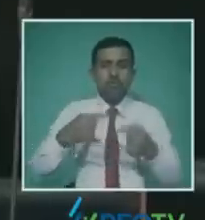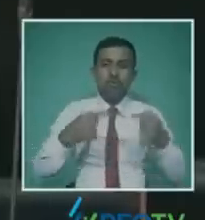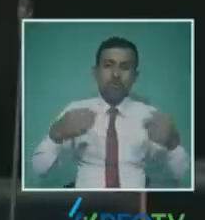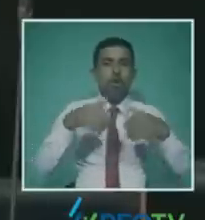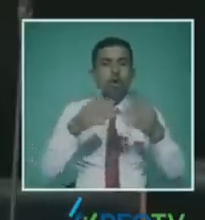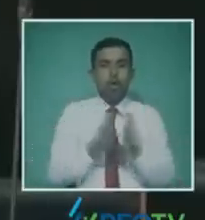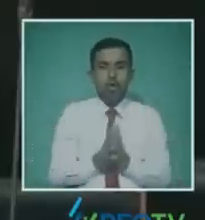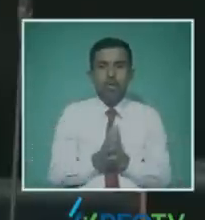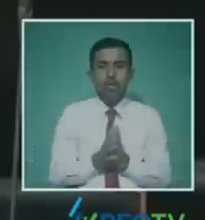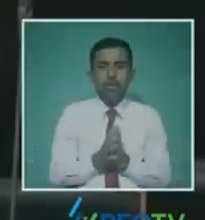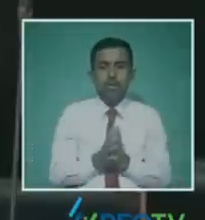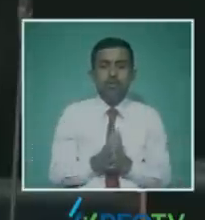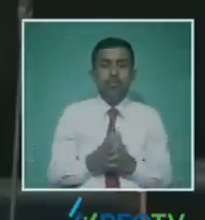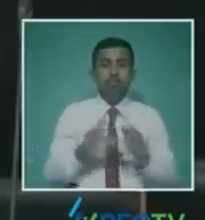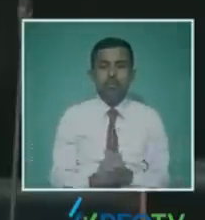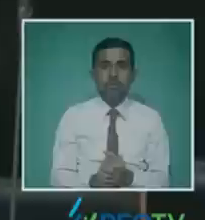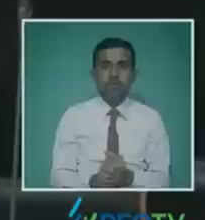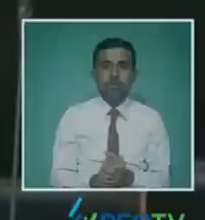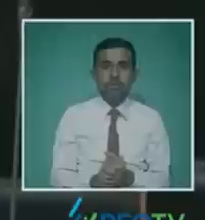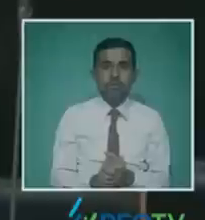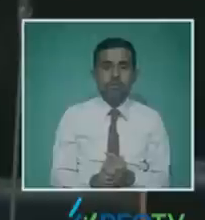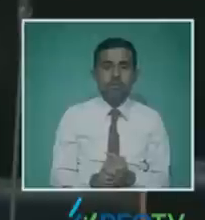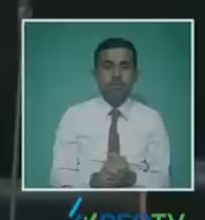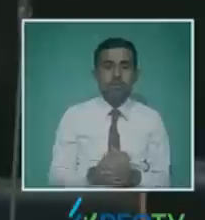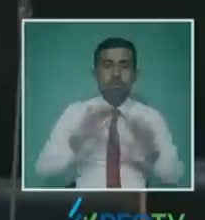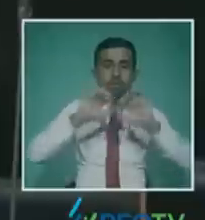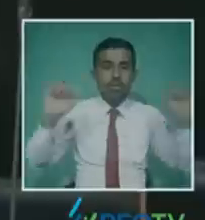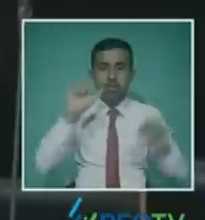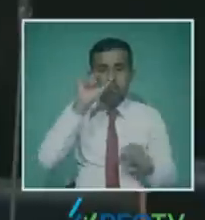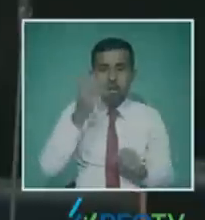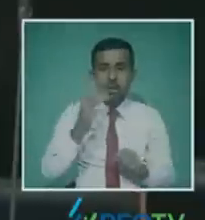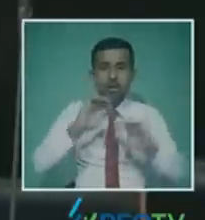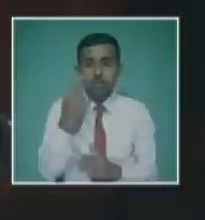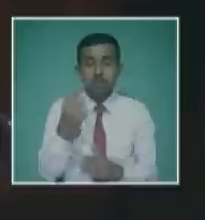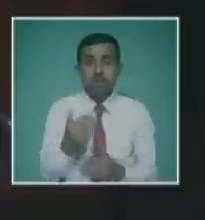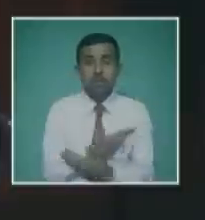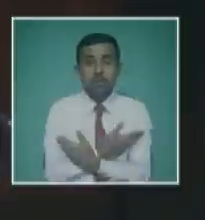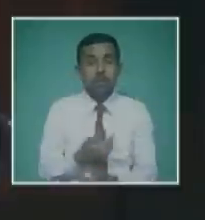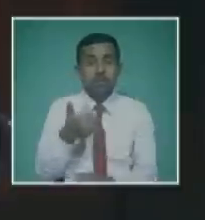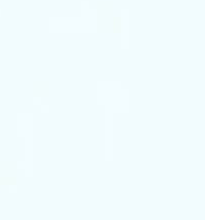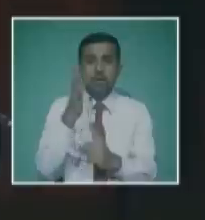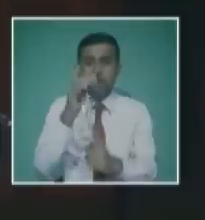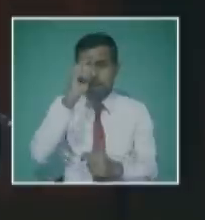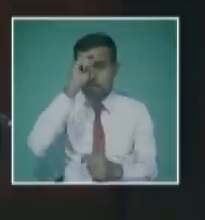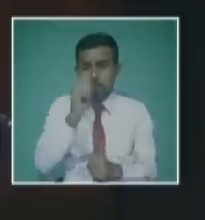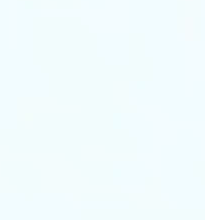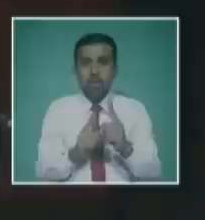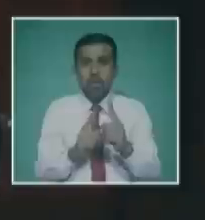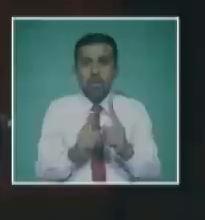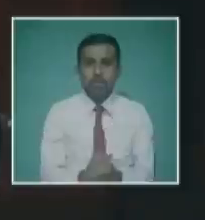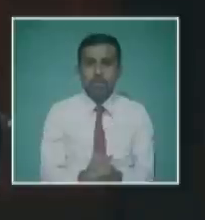හැම එක්කෙනාම දැන් මේක ඉවත් කරලා බලන්න ඇතුළේ කවුරුත් මේක ඇරලා නැහැ අපි මේක ඇරලා ඒක දිහා බලන්න ඕනේ ජනාධිපතිතුමාගේ